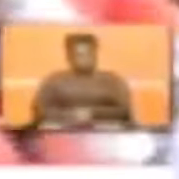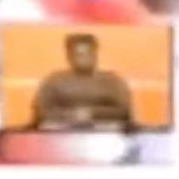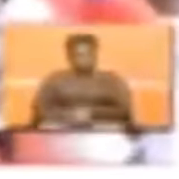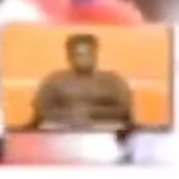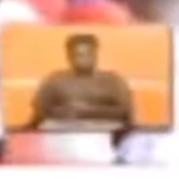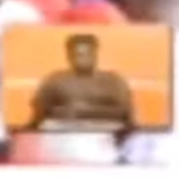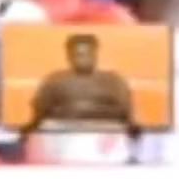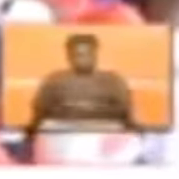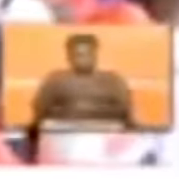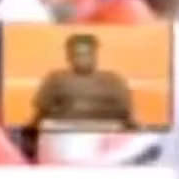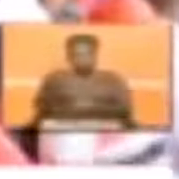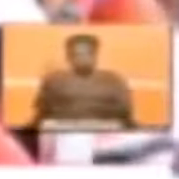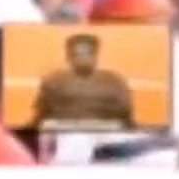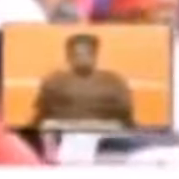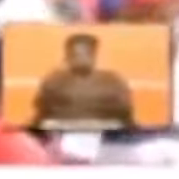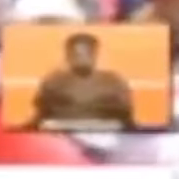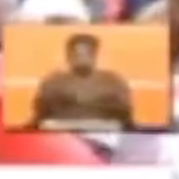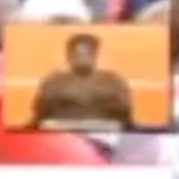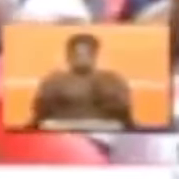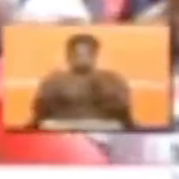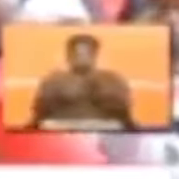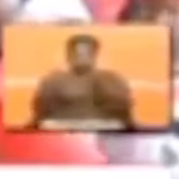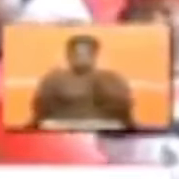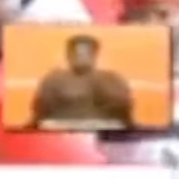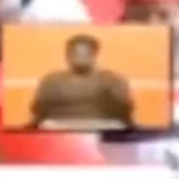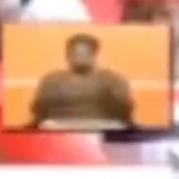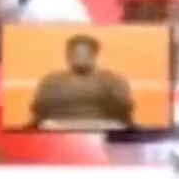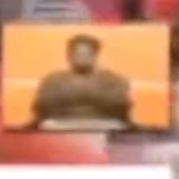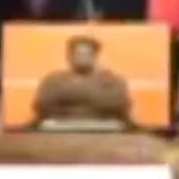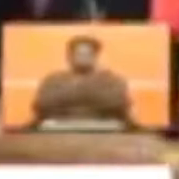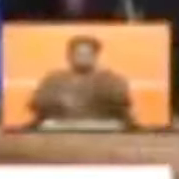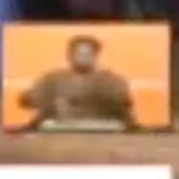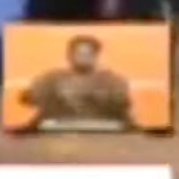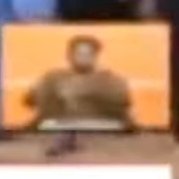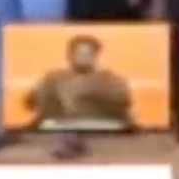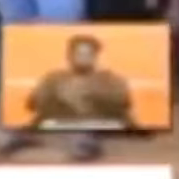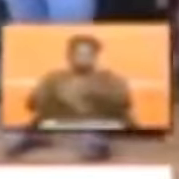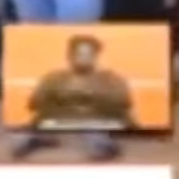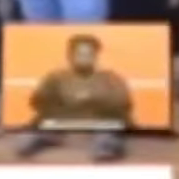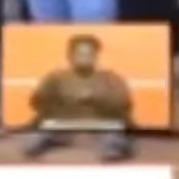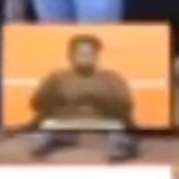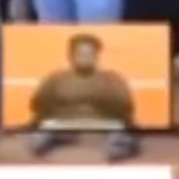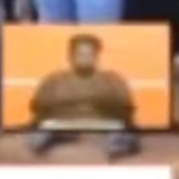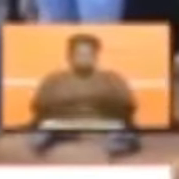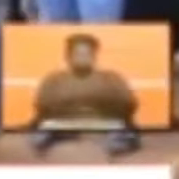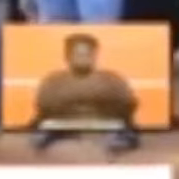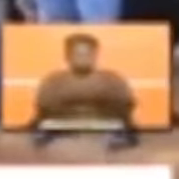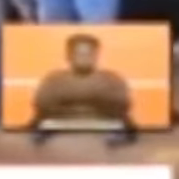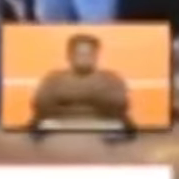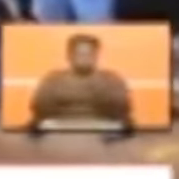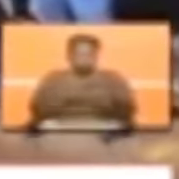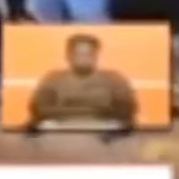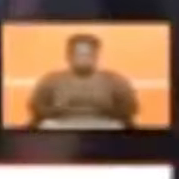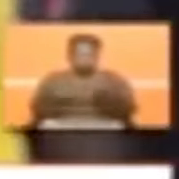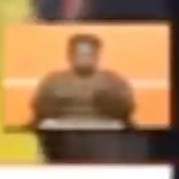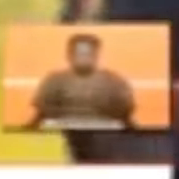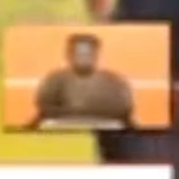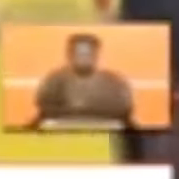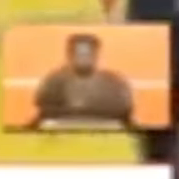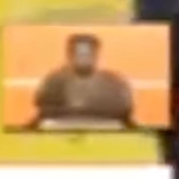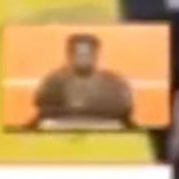Ziganze okwera samu za malaga ekimisiranga na Uganda abanyuno mpira batabye dda ku kitebe kyeggaali yomuka okubatwala Nambole